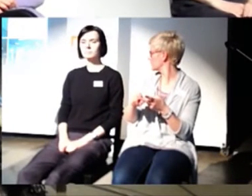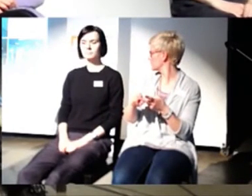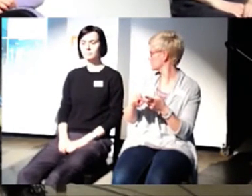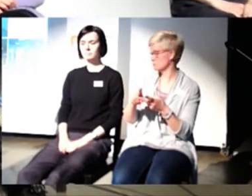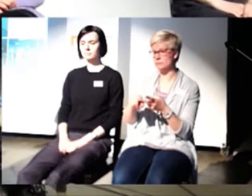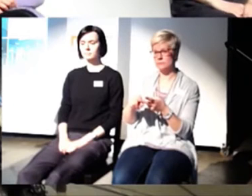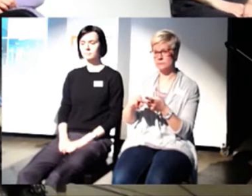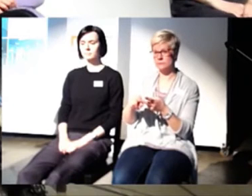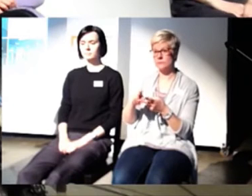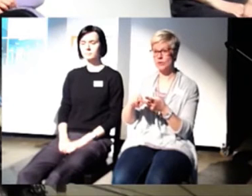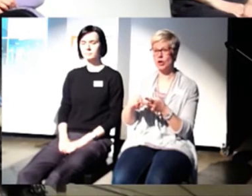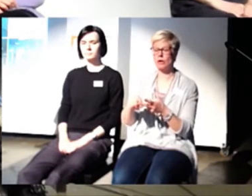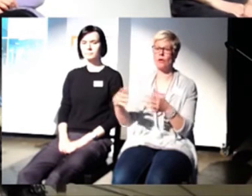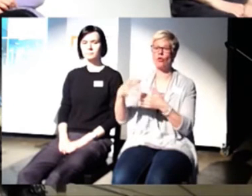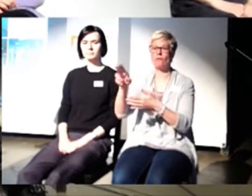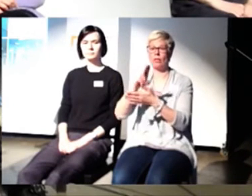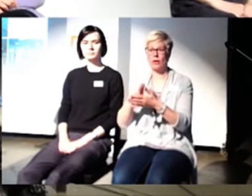studio kooltaan